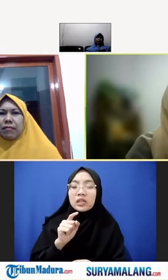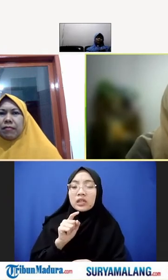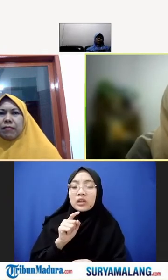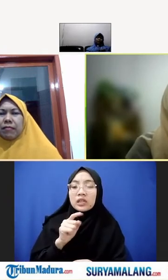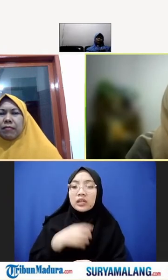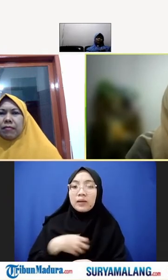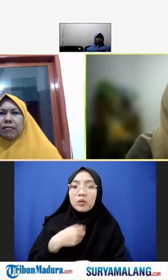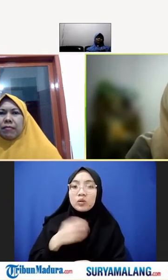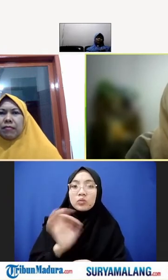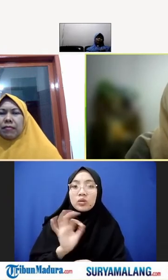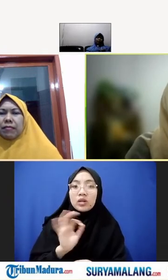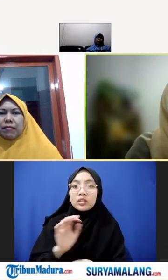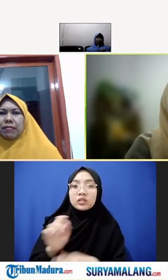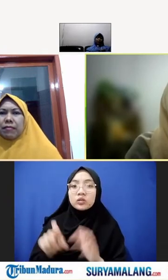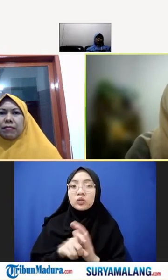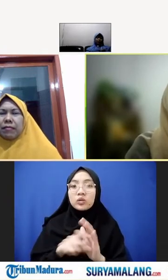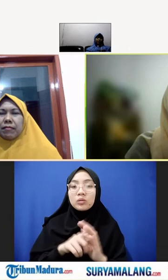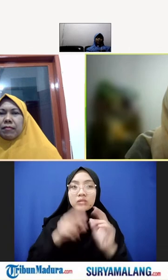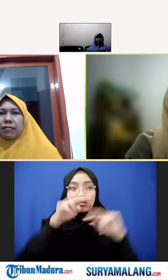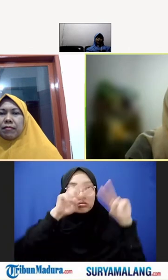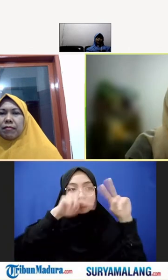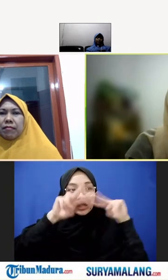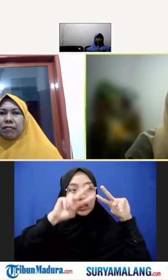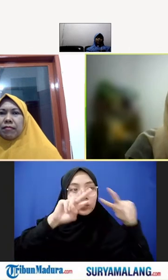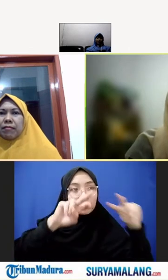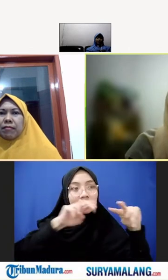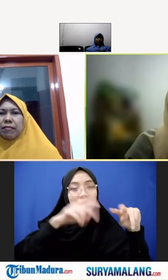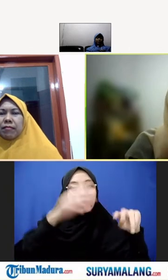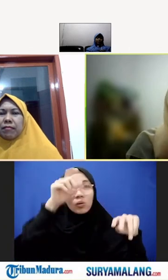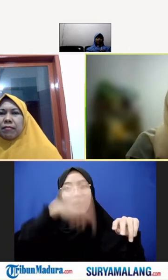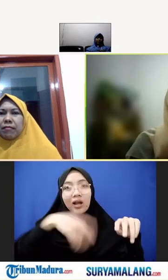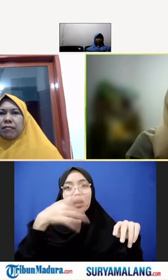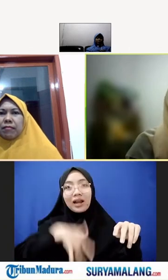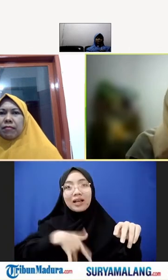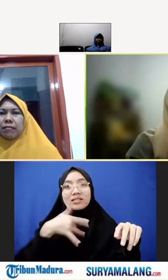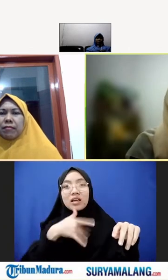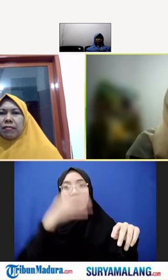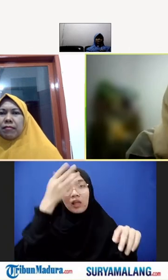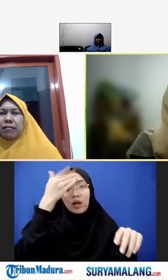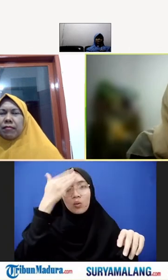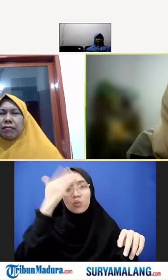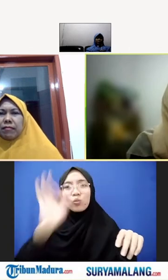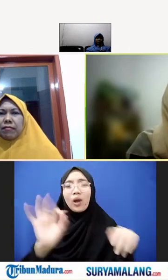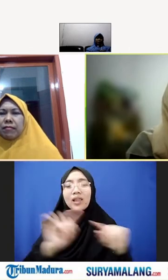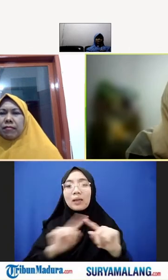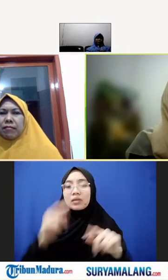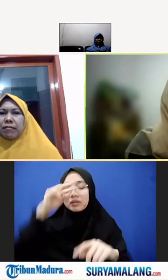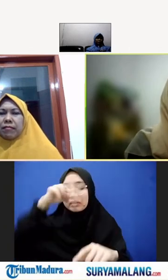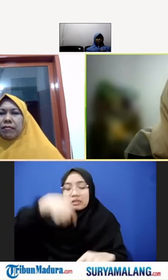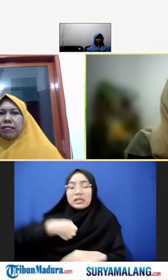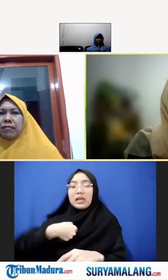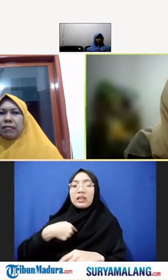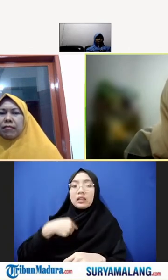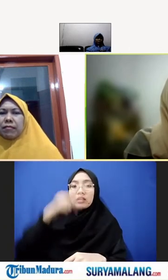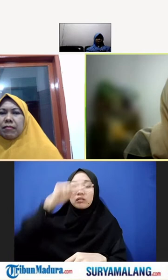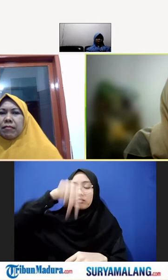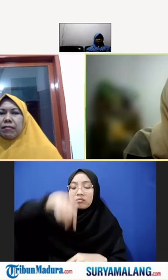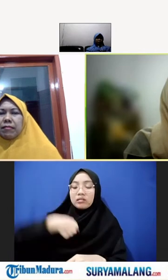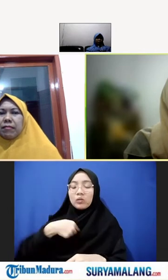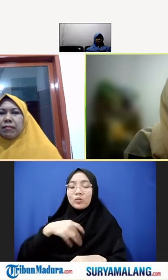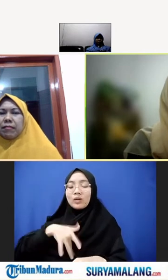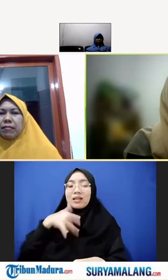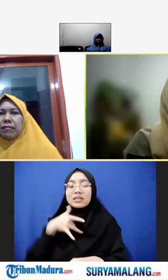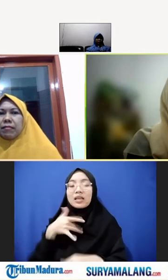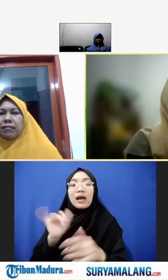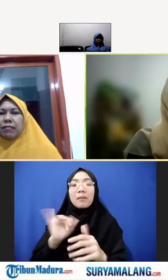bukan hanya dia identifikasi apa yang orang rasakan, tapi dia bisa identifikasi apa yang dia rasakan.